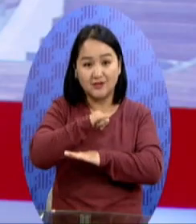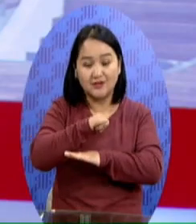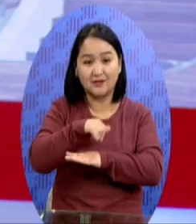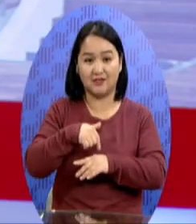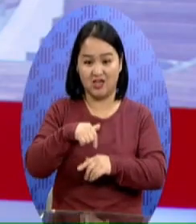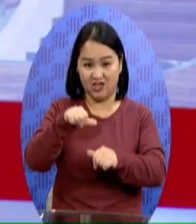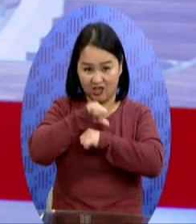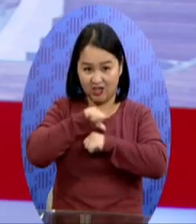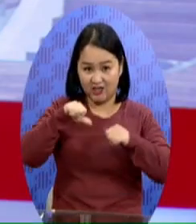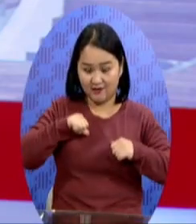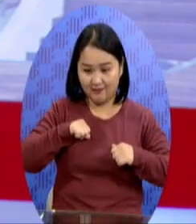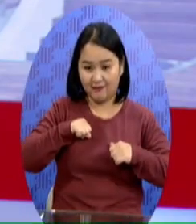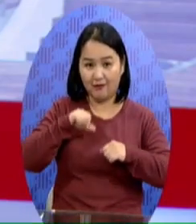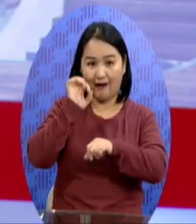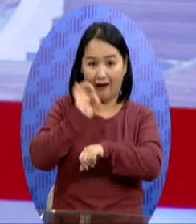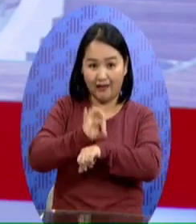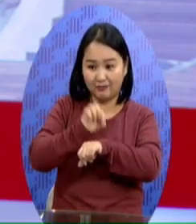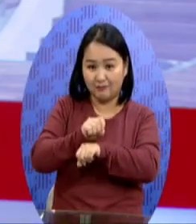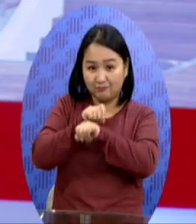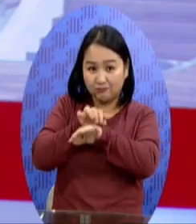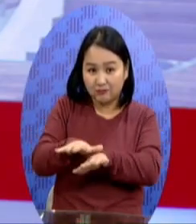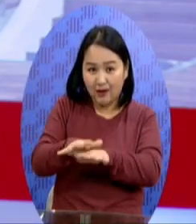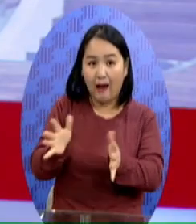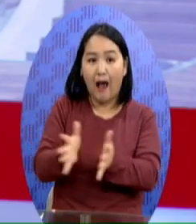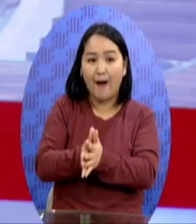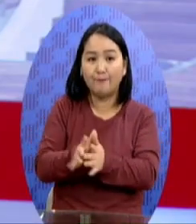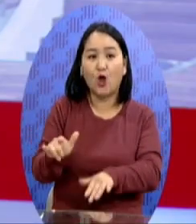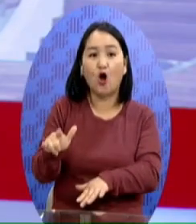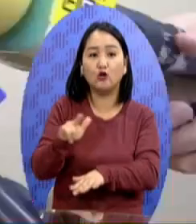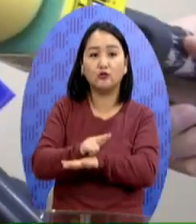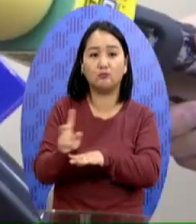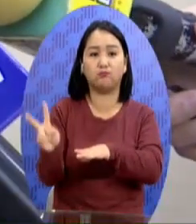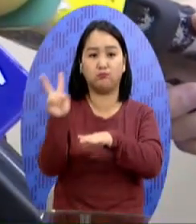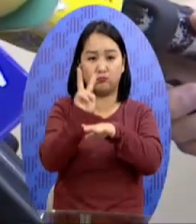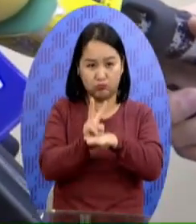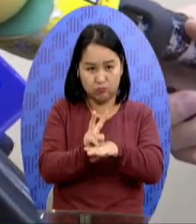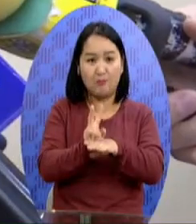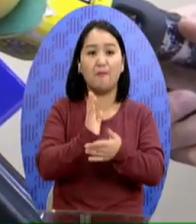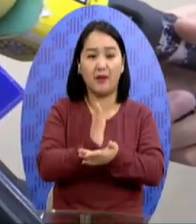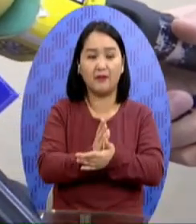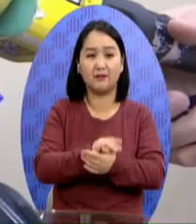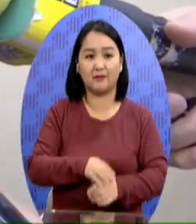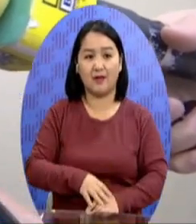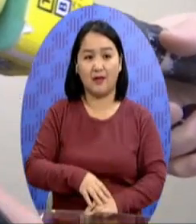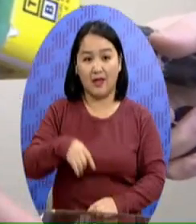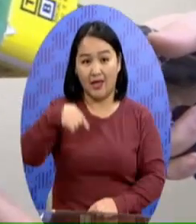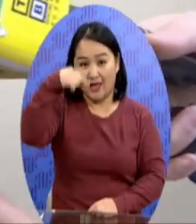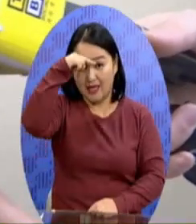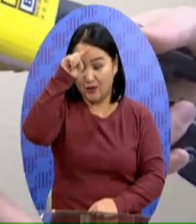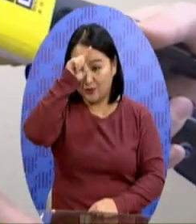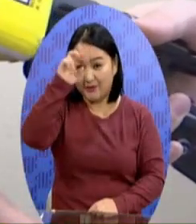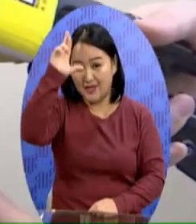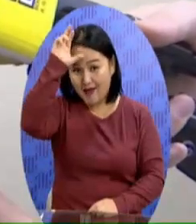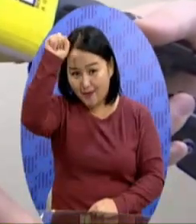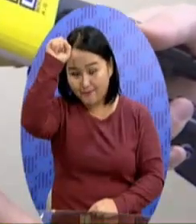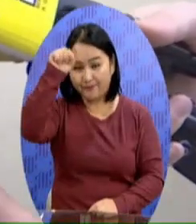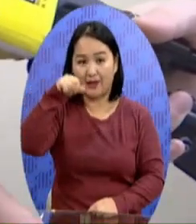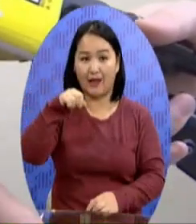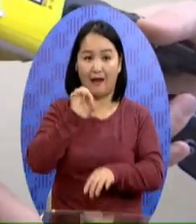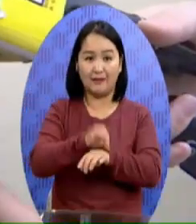онгоцоор Гуанжуугаас Мельбурн нисэж очсон юм байна. Эрүүл мэндийн яам халдварт өвчин судлалын үндэсний төвд ямар мэдээлэл ирсэн бэ